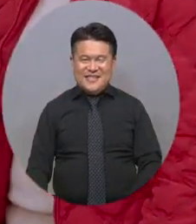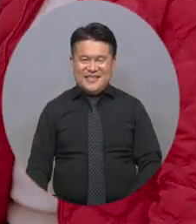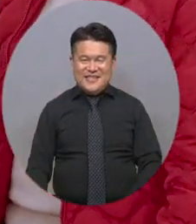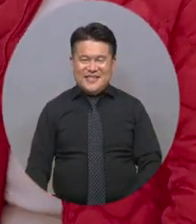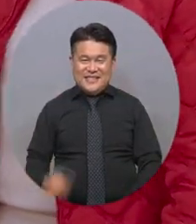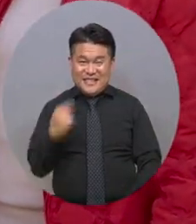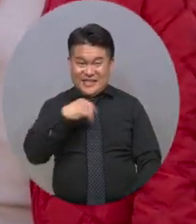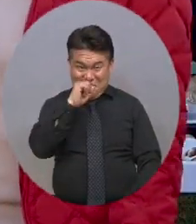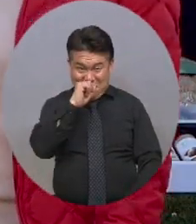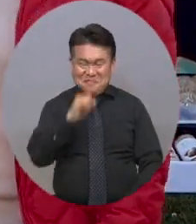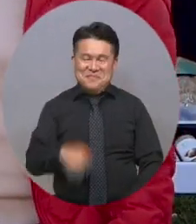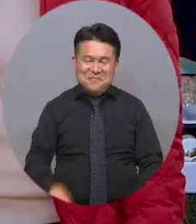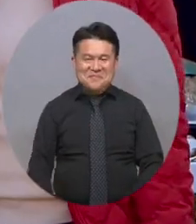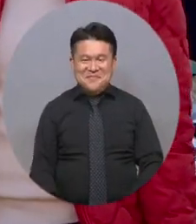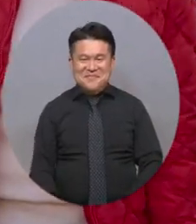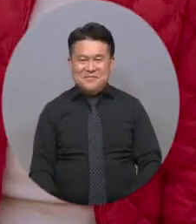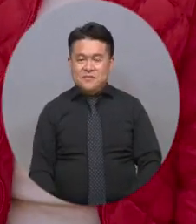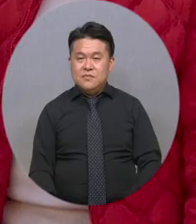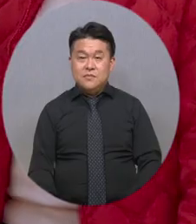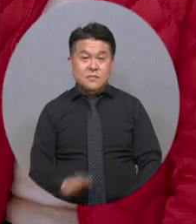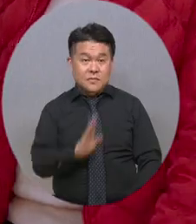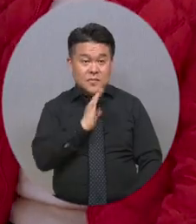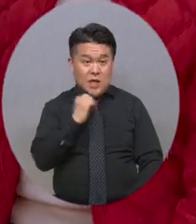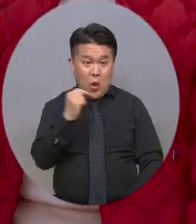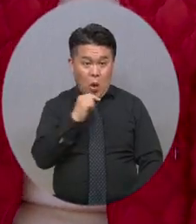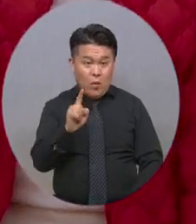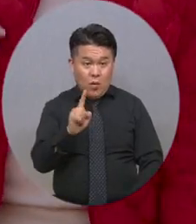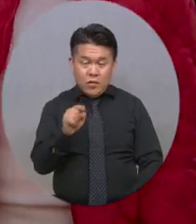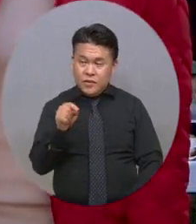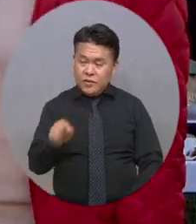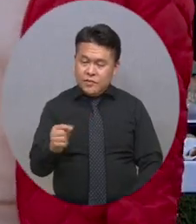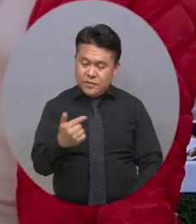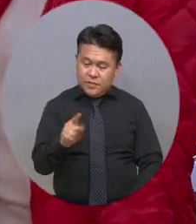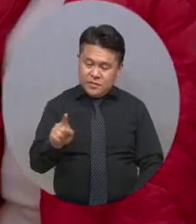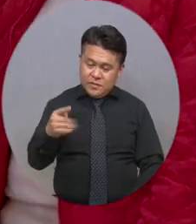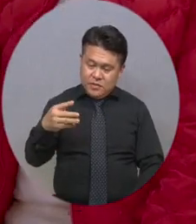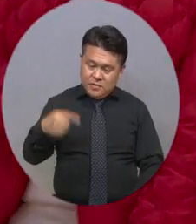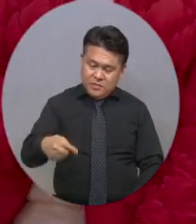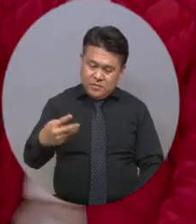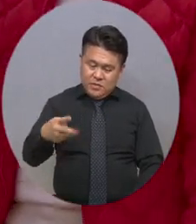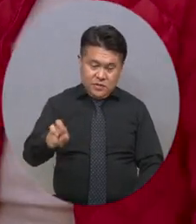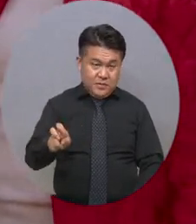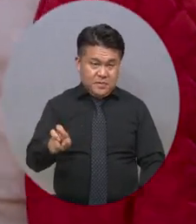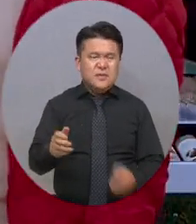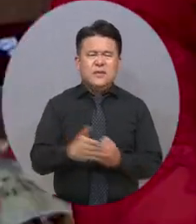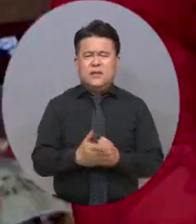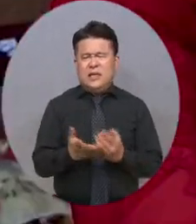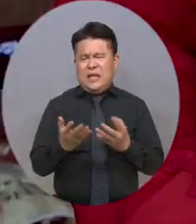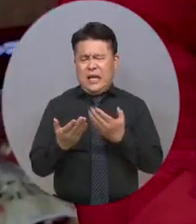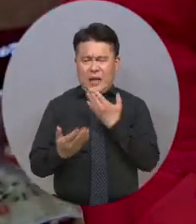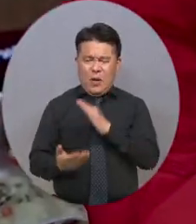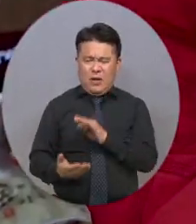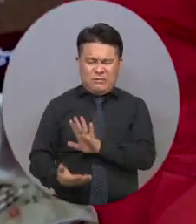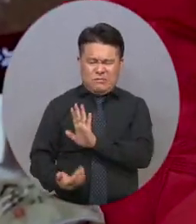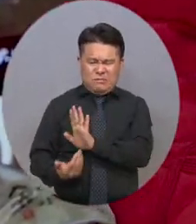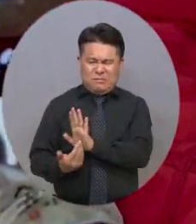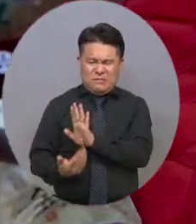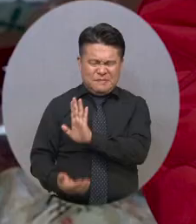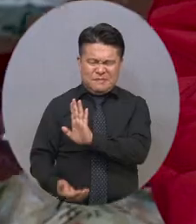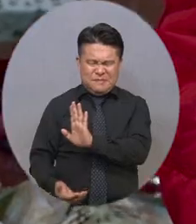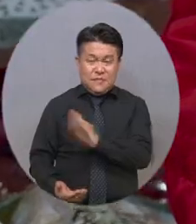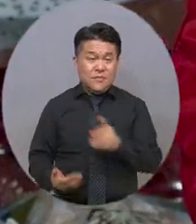소금은 좋은 거래. 야, 아니 근데 진짜 소금 이게 나트륨이라 그래서 사람들이 잘 터무시하잖아요. 그렇죠.